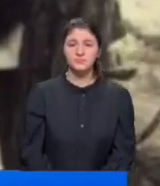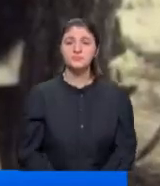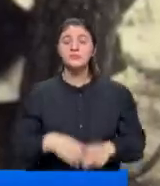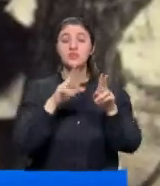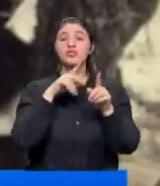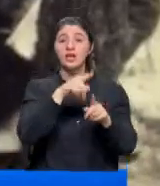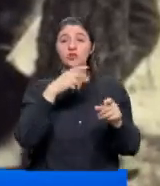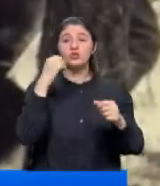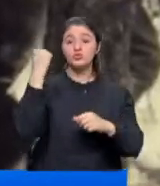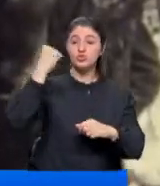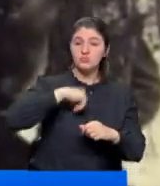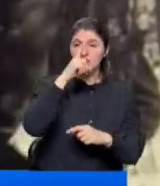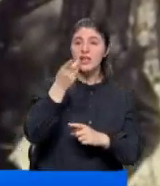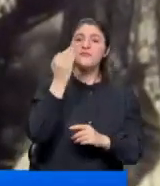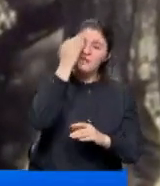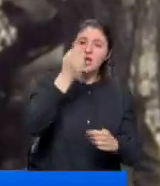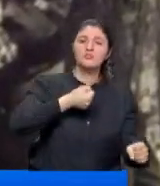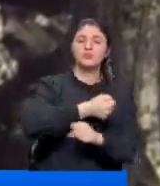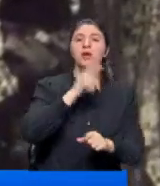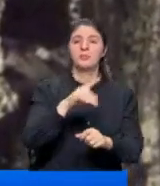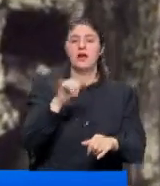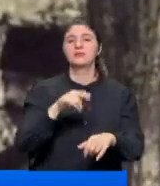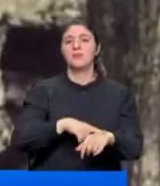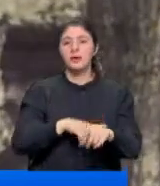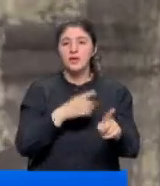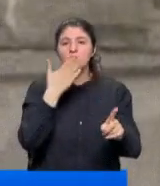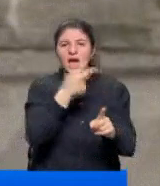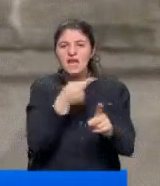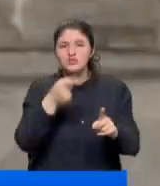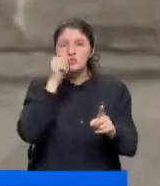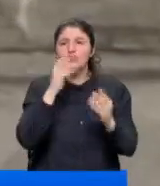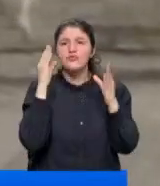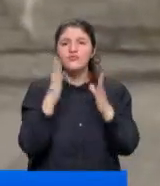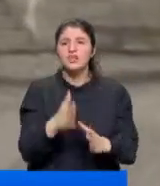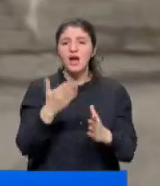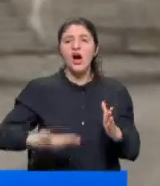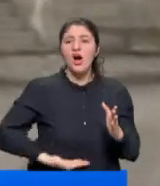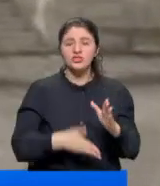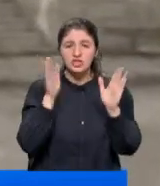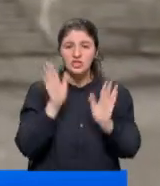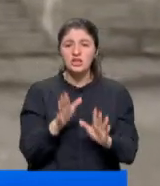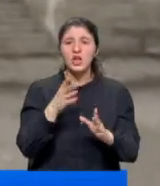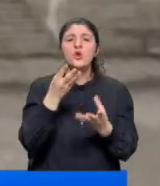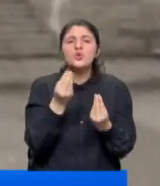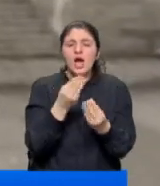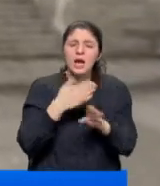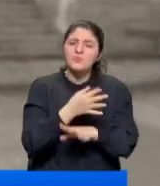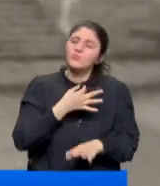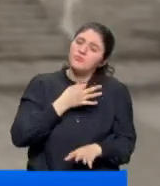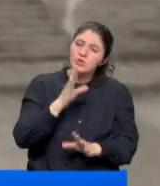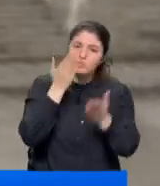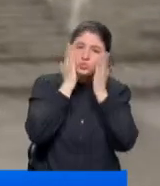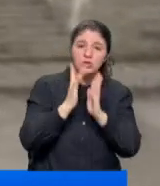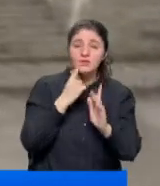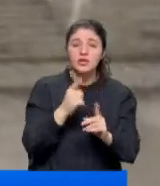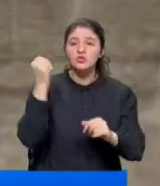bu Çanakkale'de düşmanla değil yoktu kadar mücadele edildi aynı zamanda yokluk yüzünden çoğu zaman aç kaldılar kuru ekmeğe şükür